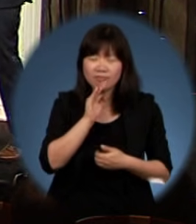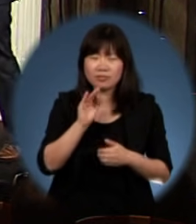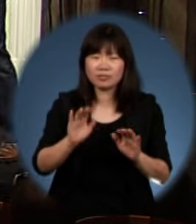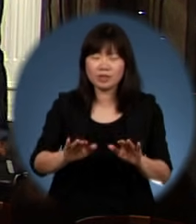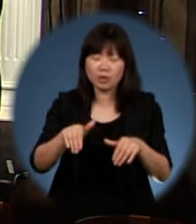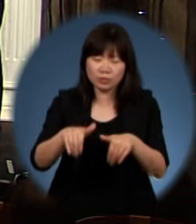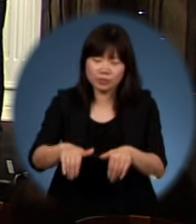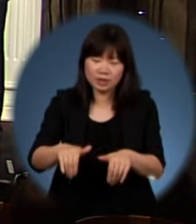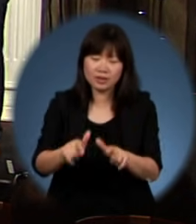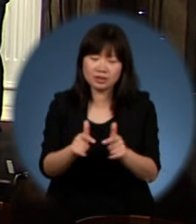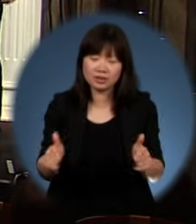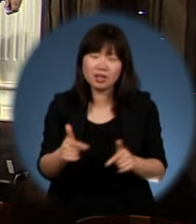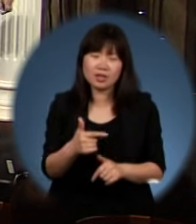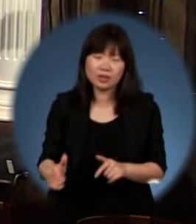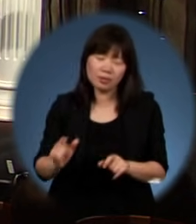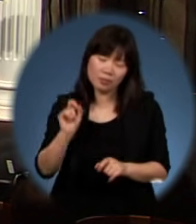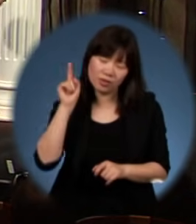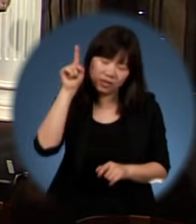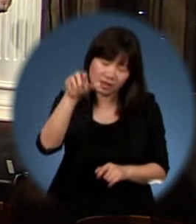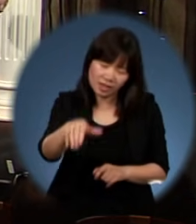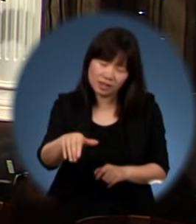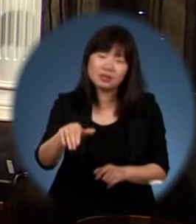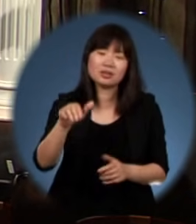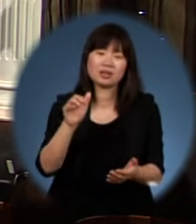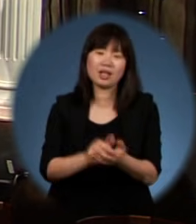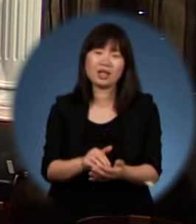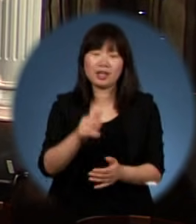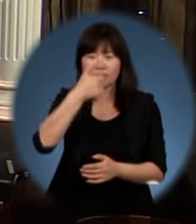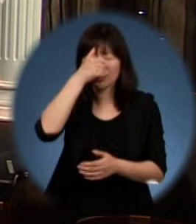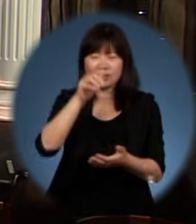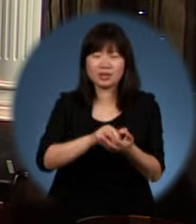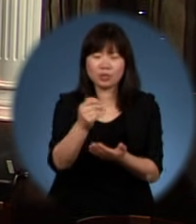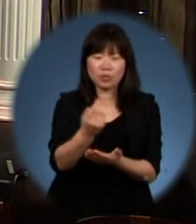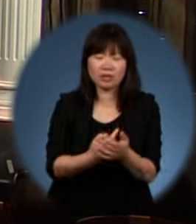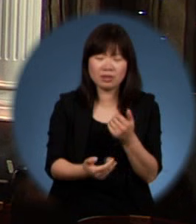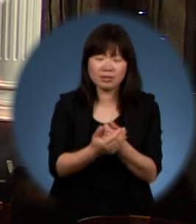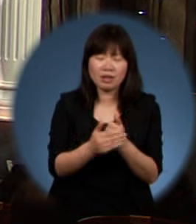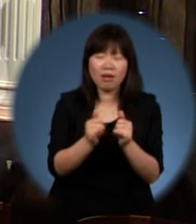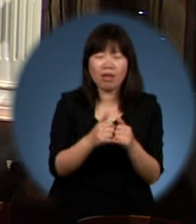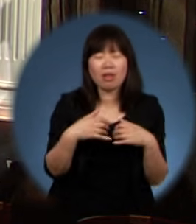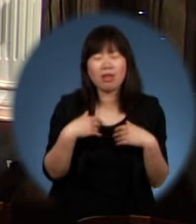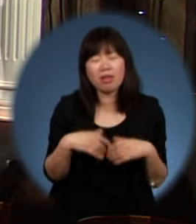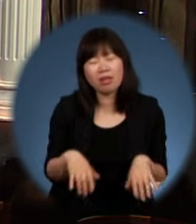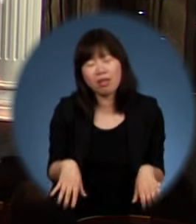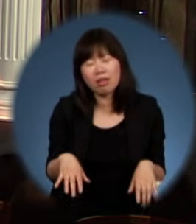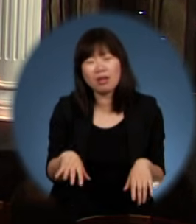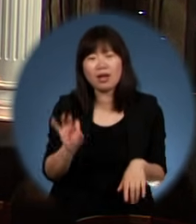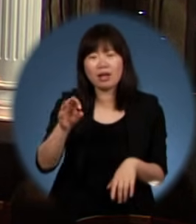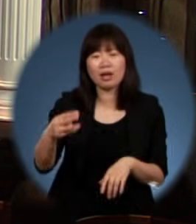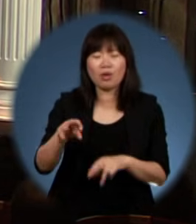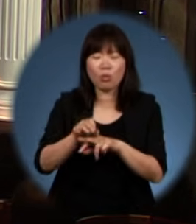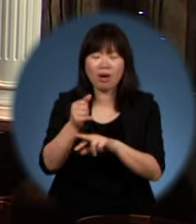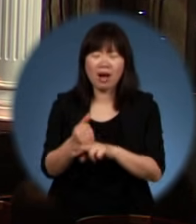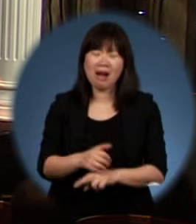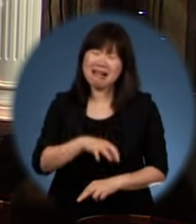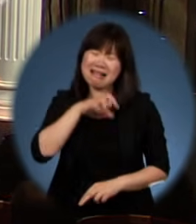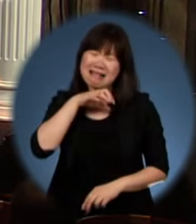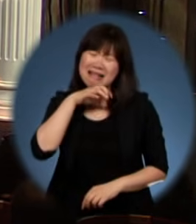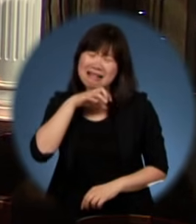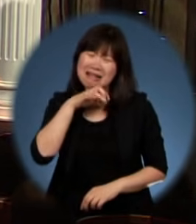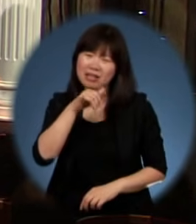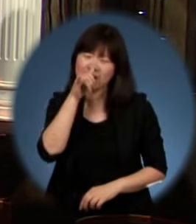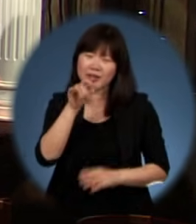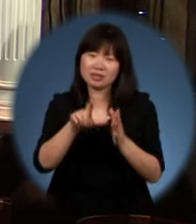부하들이 너무 멀리까지 왔어요 저 인도까지 오니까 사람들이 지쳤습니다 그래서 뭐 알려 4 들었어요 겠어요 불편했습니다